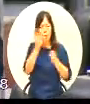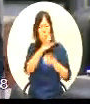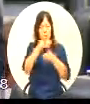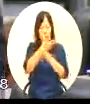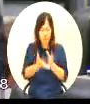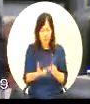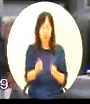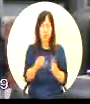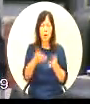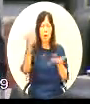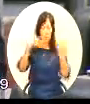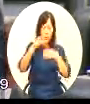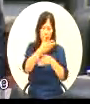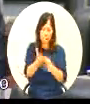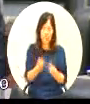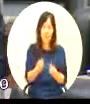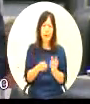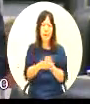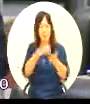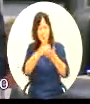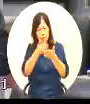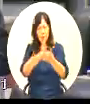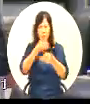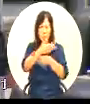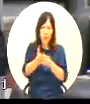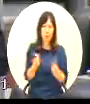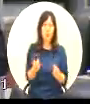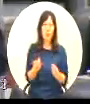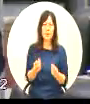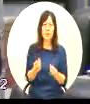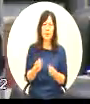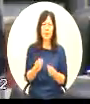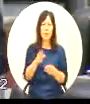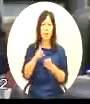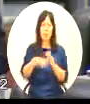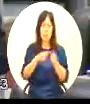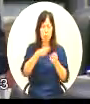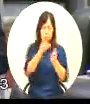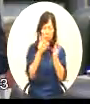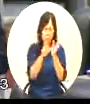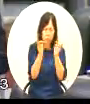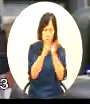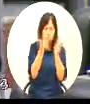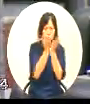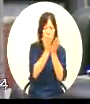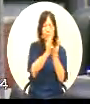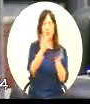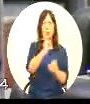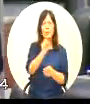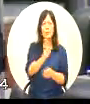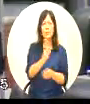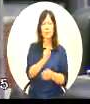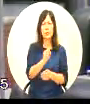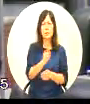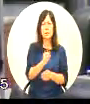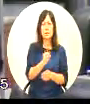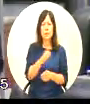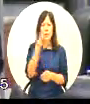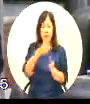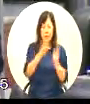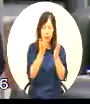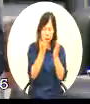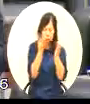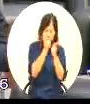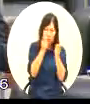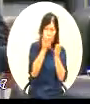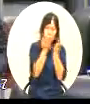没有舞蹈班、没有美术班，所以呢，他们就无法就近入学。然后呢，于是无法就近入